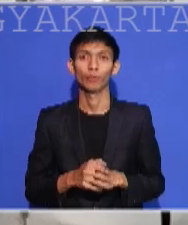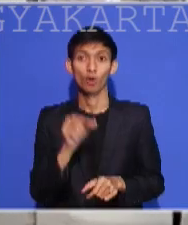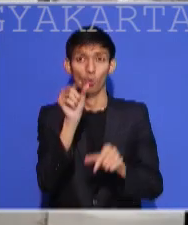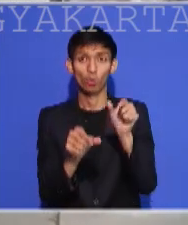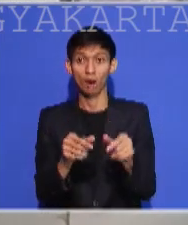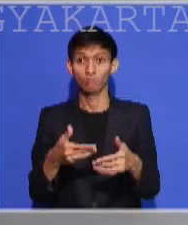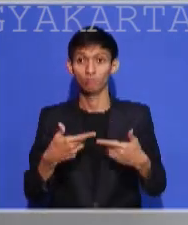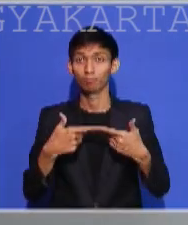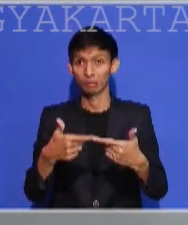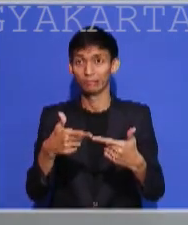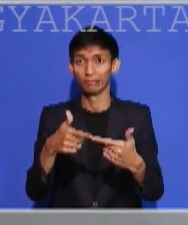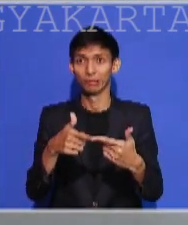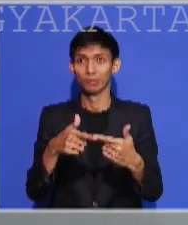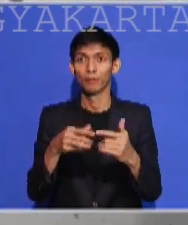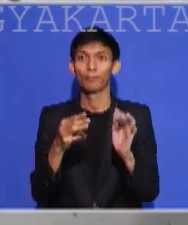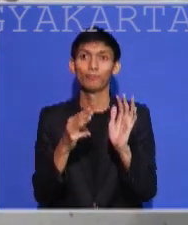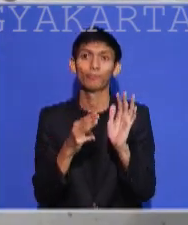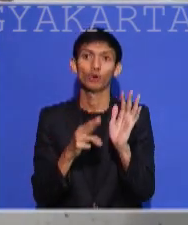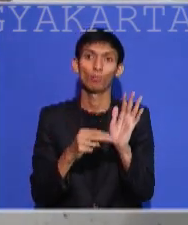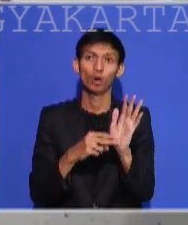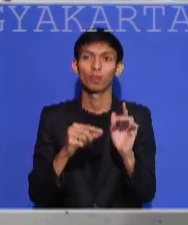sebuah minibus bernomor polisi